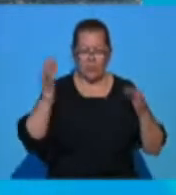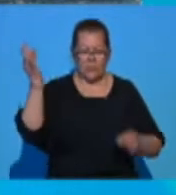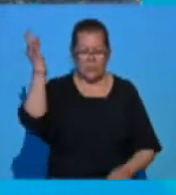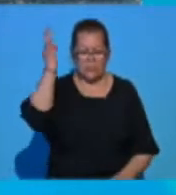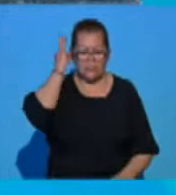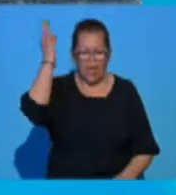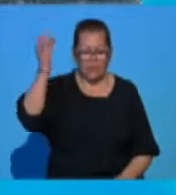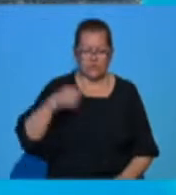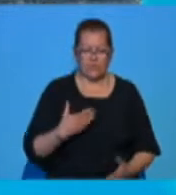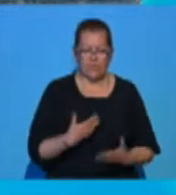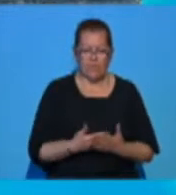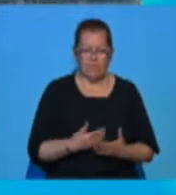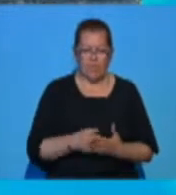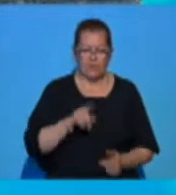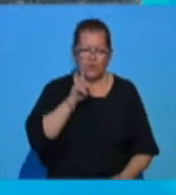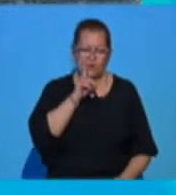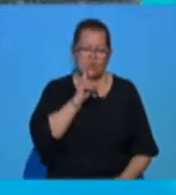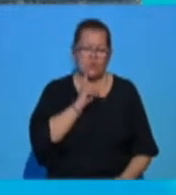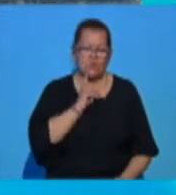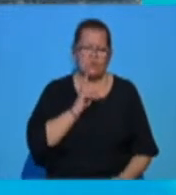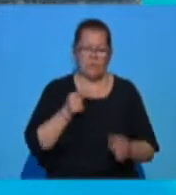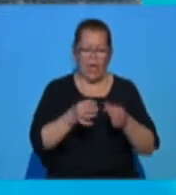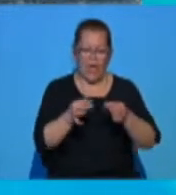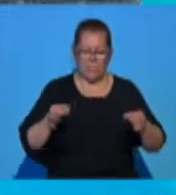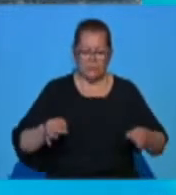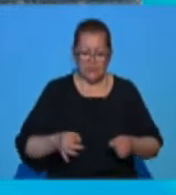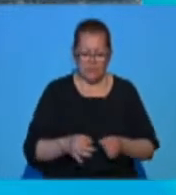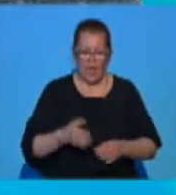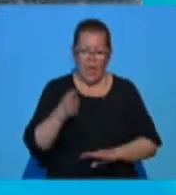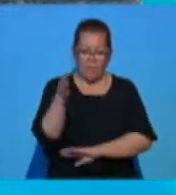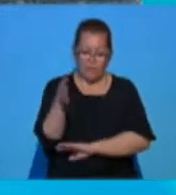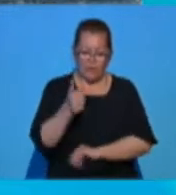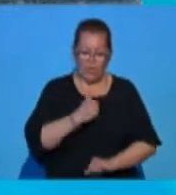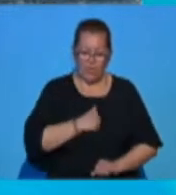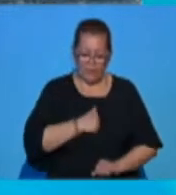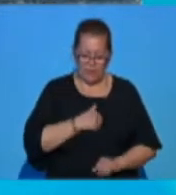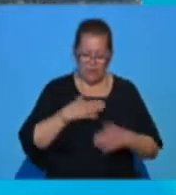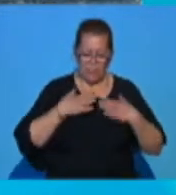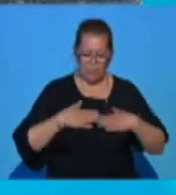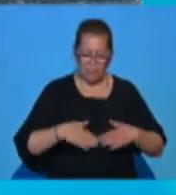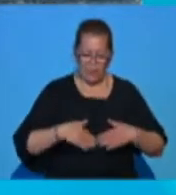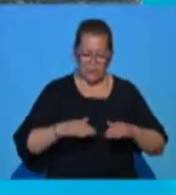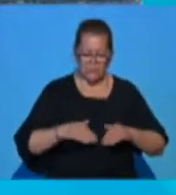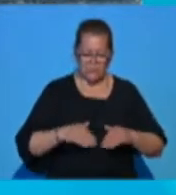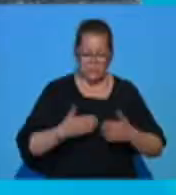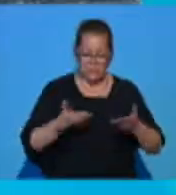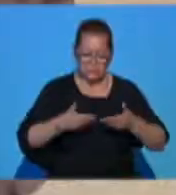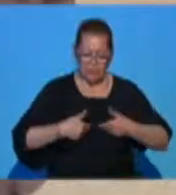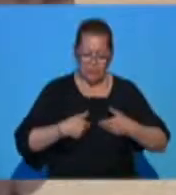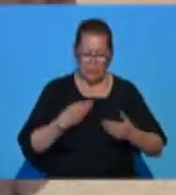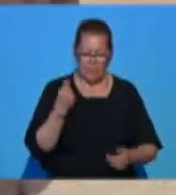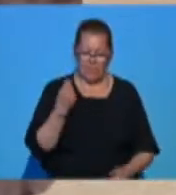care spun că pentru o simplă adeverință s-a cerut o sumă nejustificat de mare de bani.